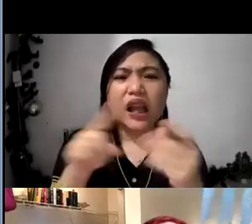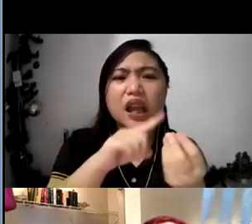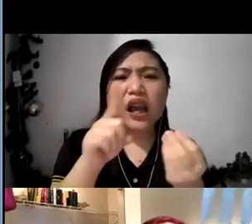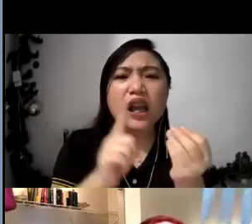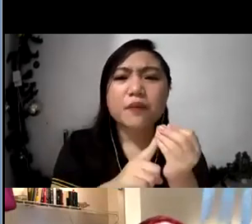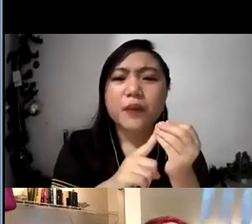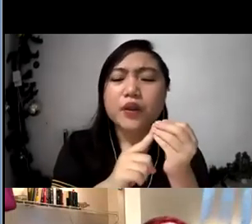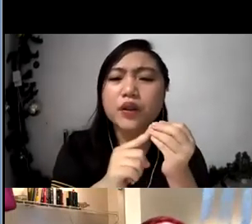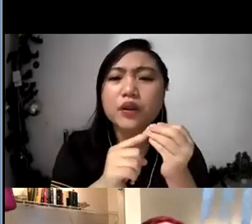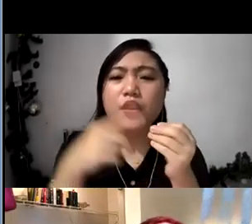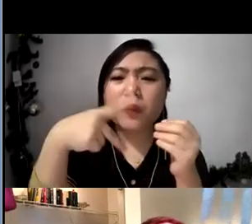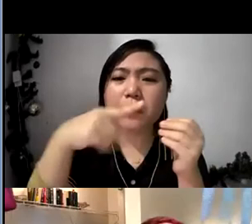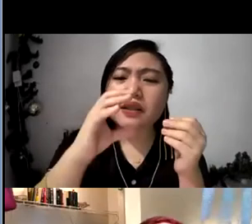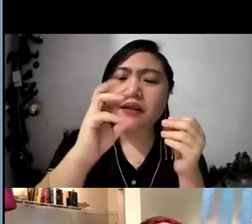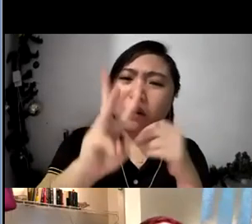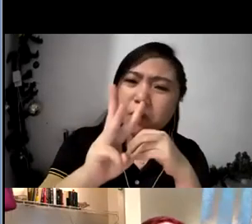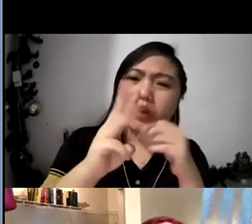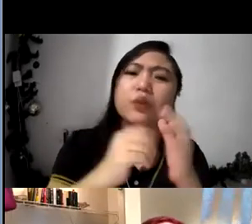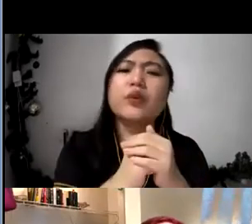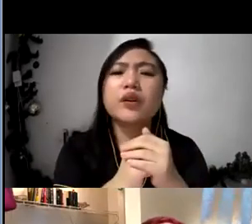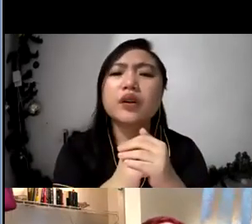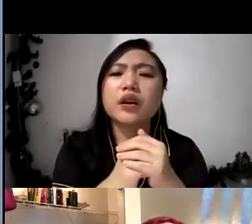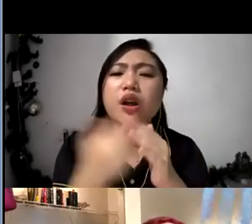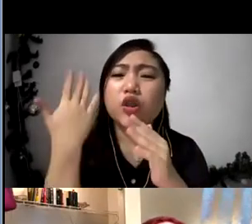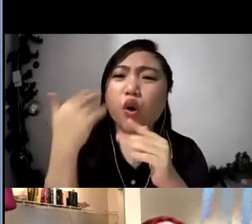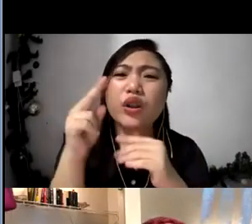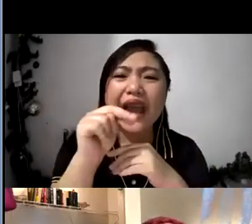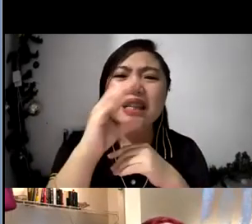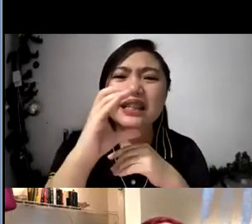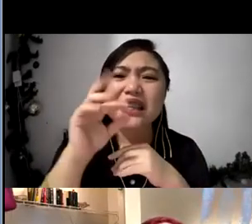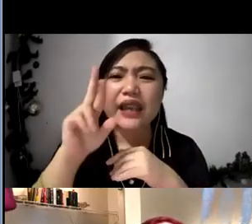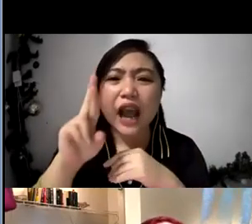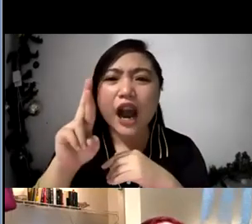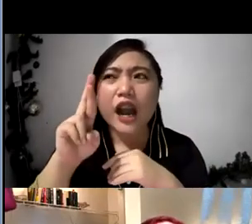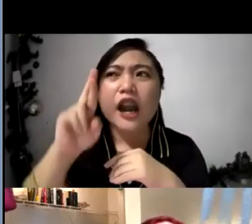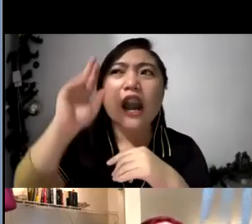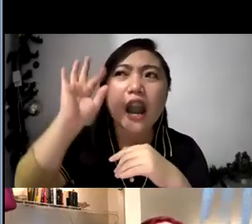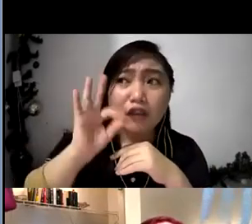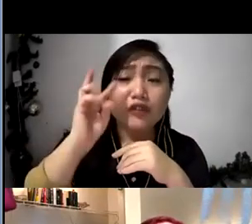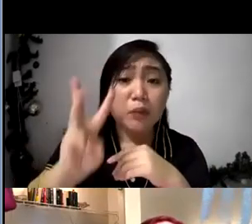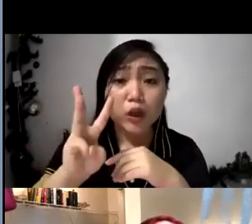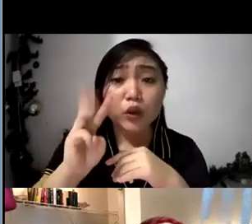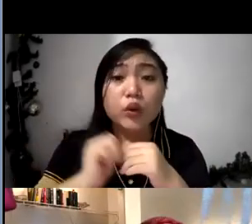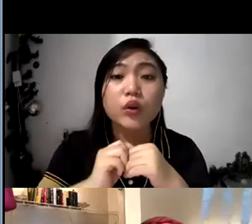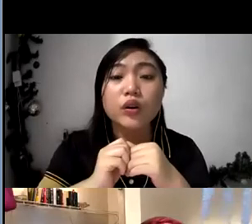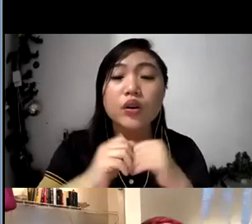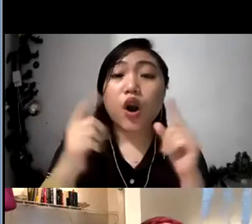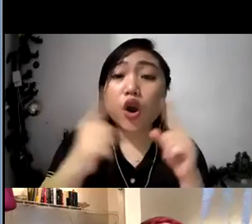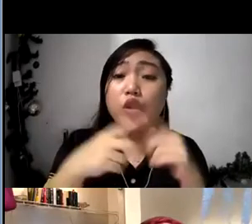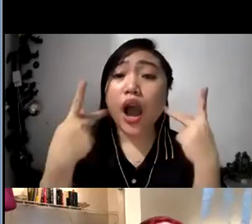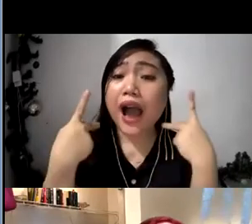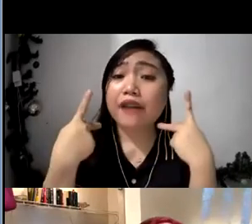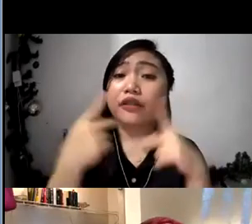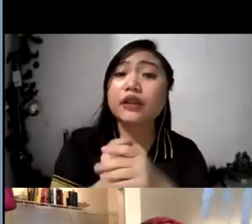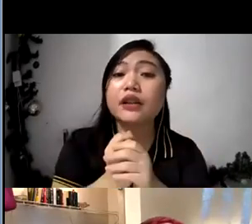as PCW, you know, at that time called NCRFW, to take action, no, to take